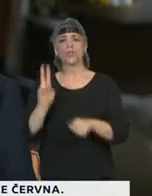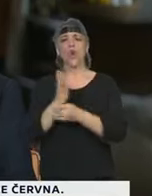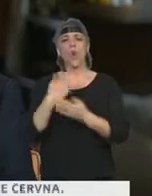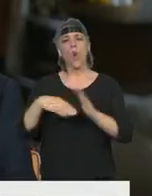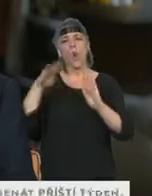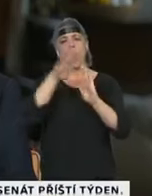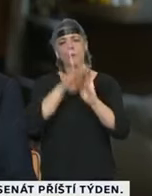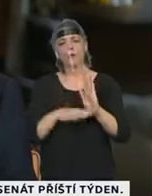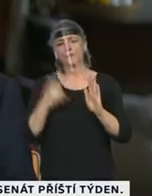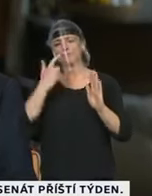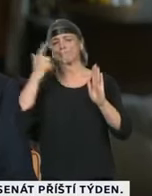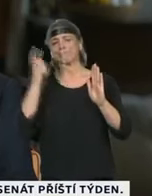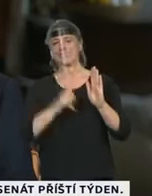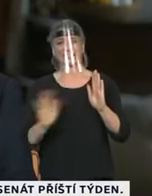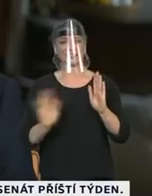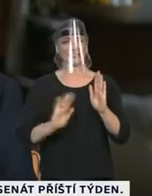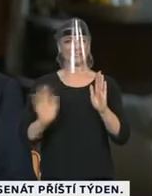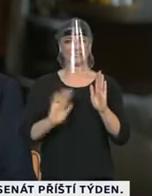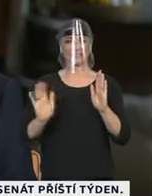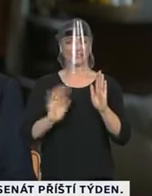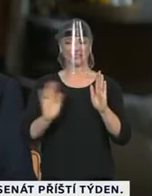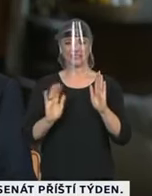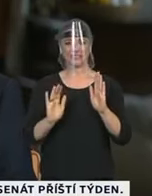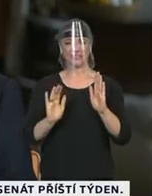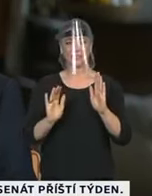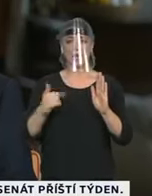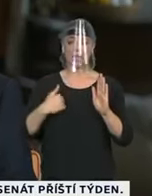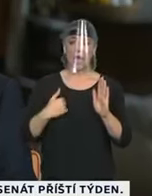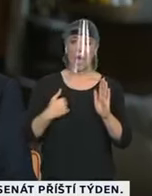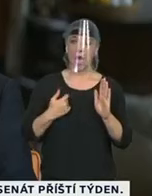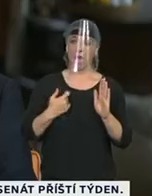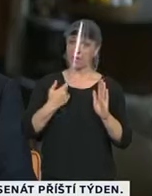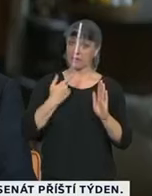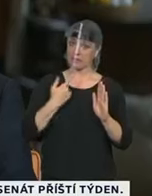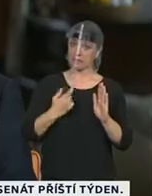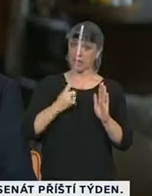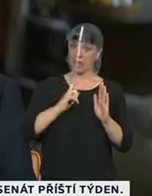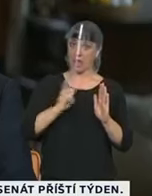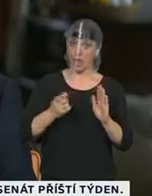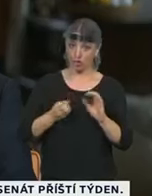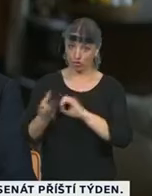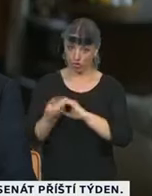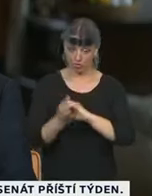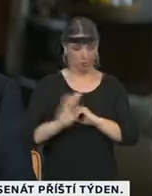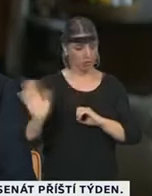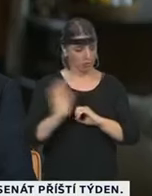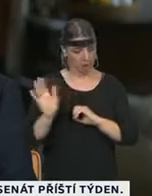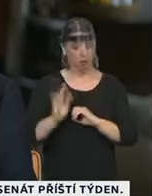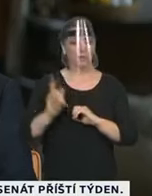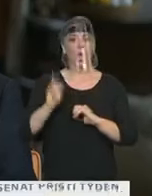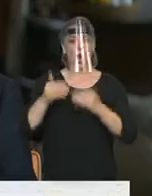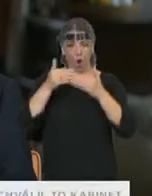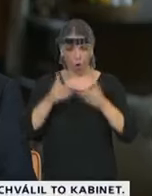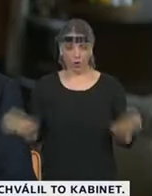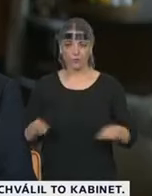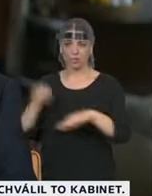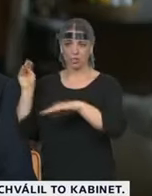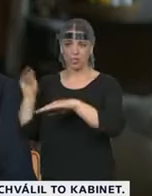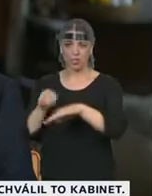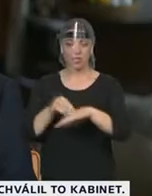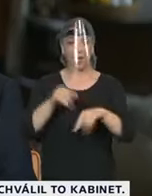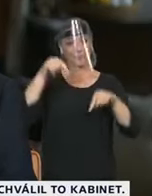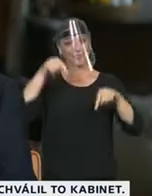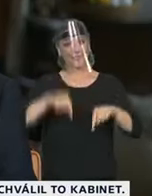polevit. Rozhodně vám nechci a nebudu lhát, takže musím s plnou odpovědností říci, že nevíme, kdy